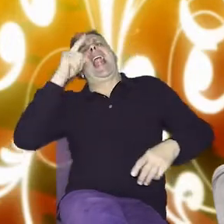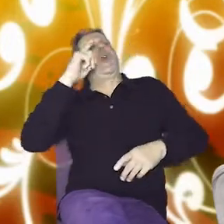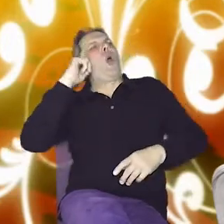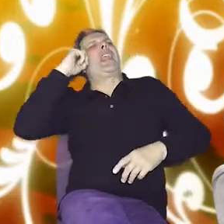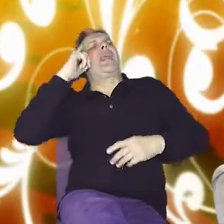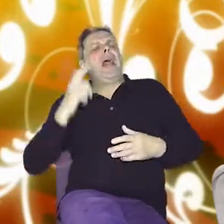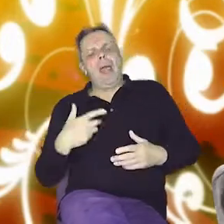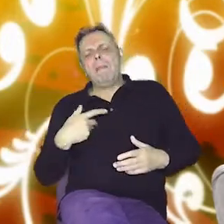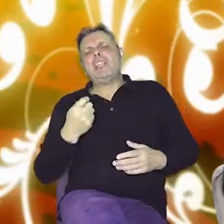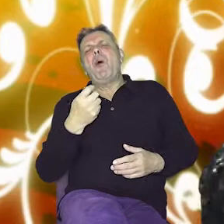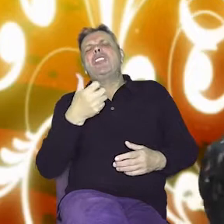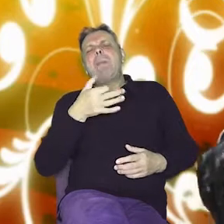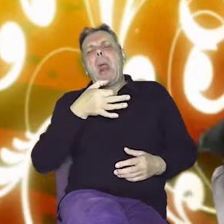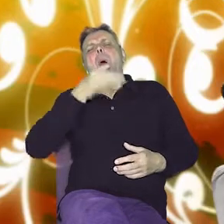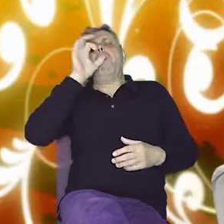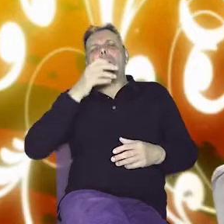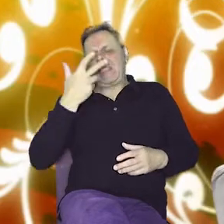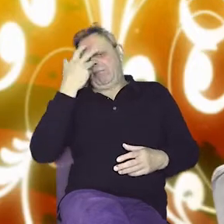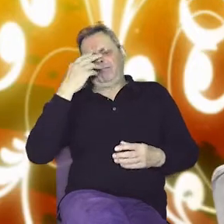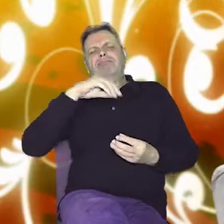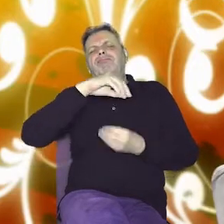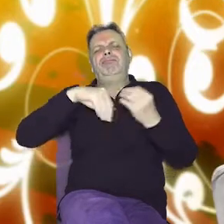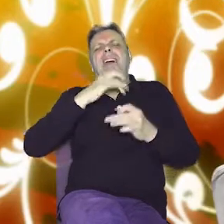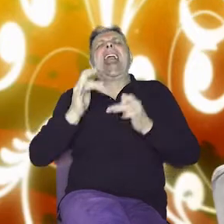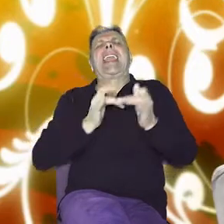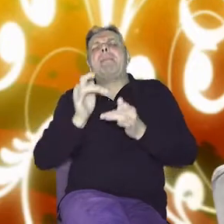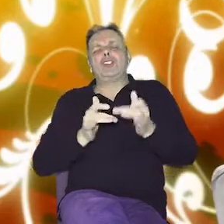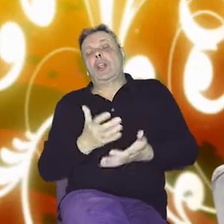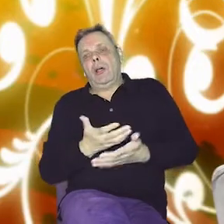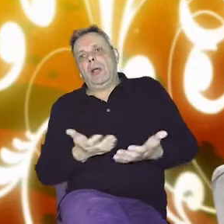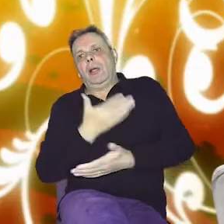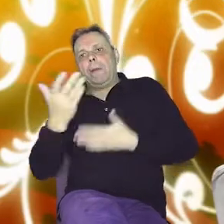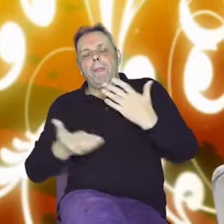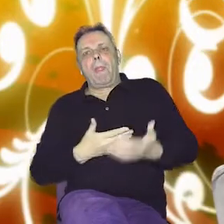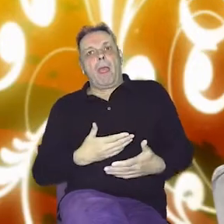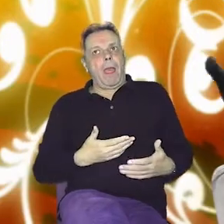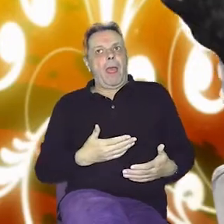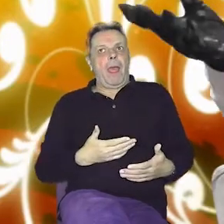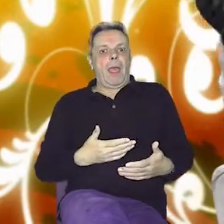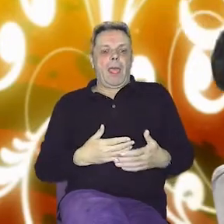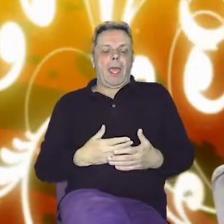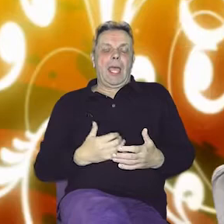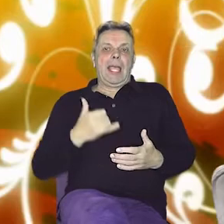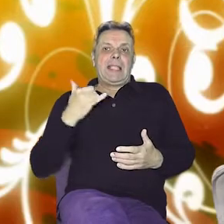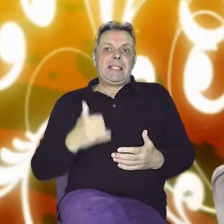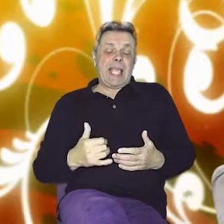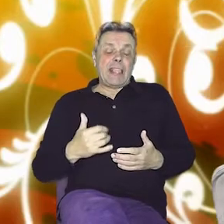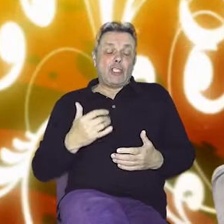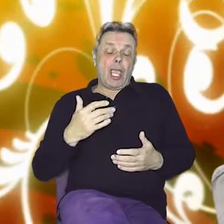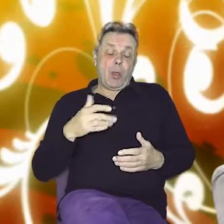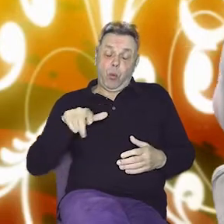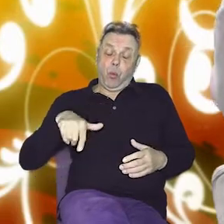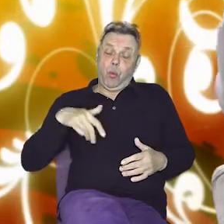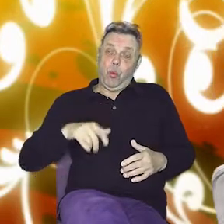se mi malo spili gemišteka i ne bu nam niš bilo. Znači, on je onda već nas napao, evo, sad će biti u 12.